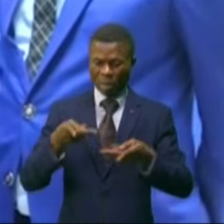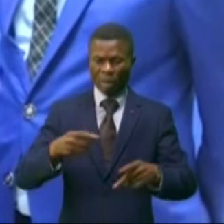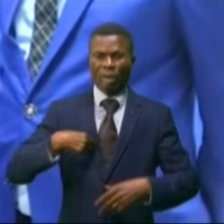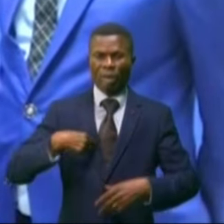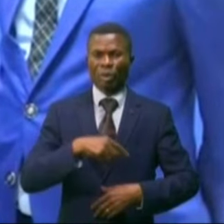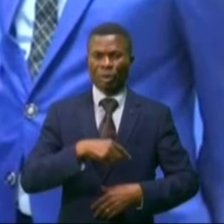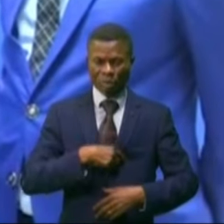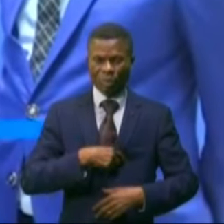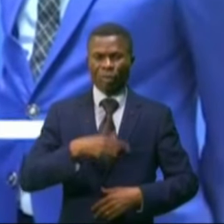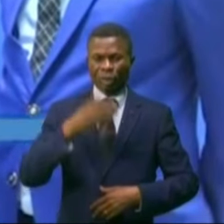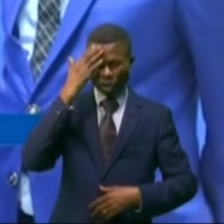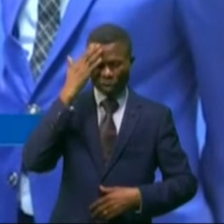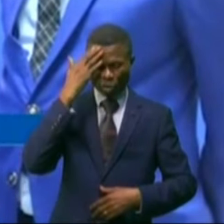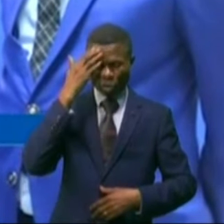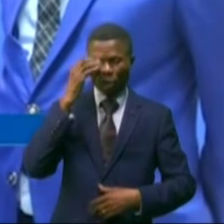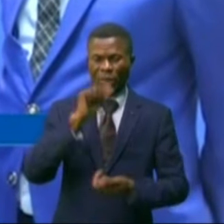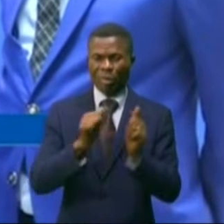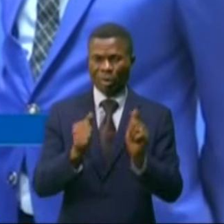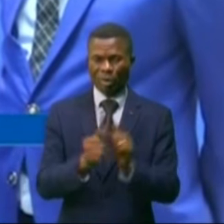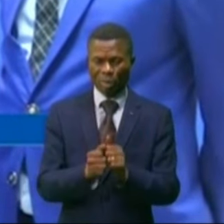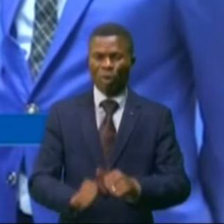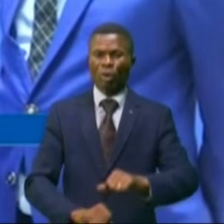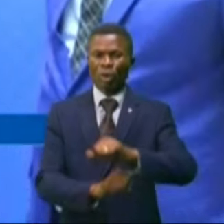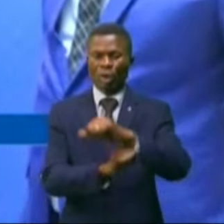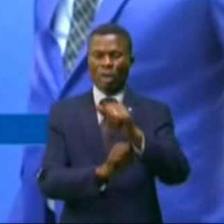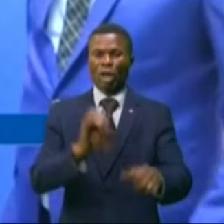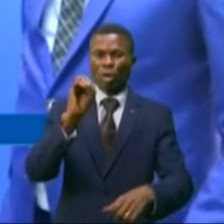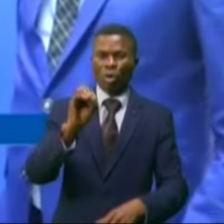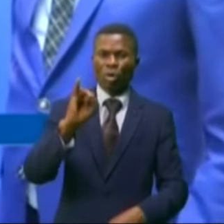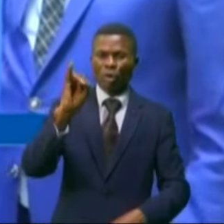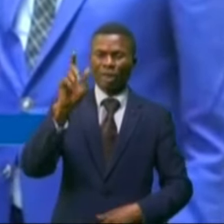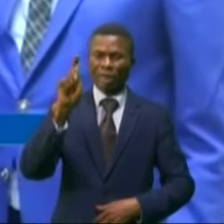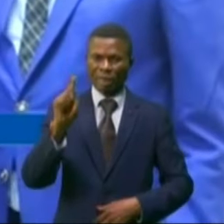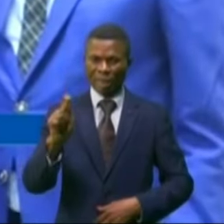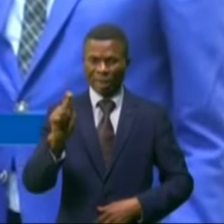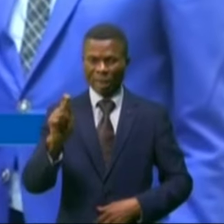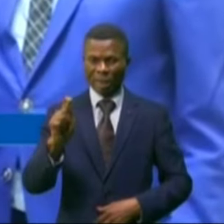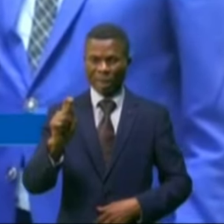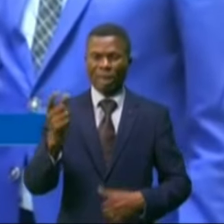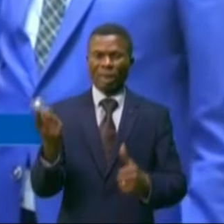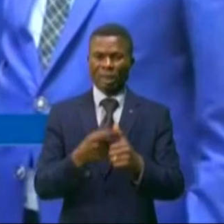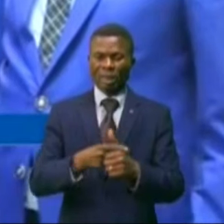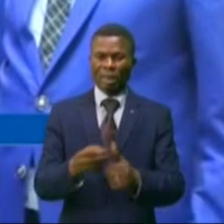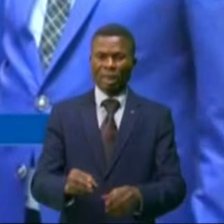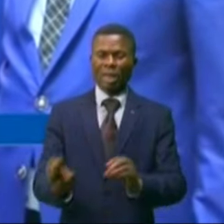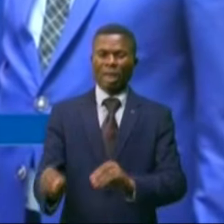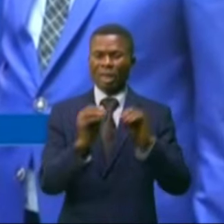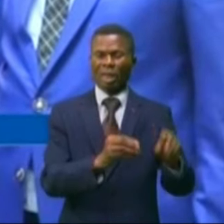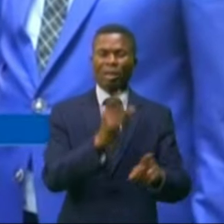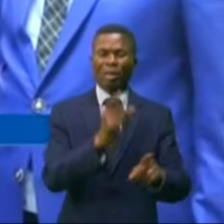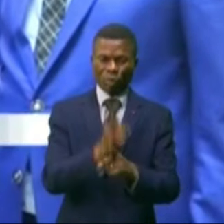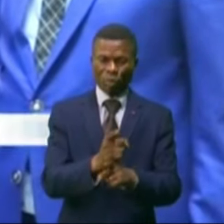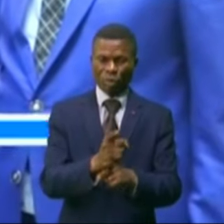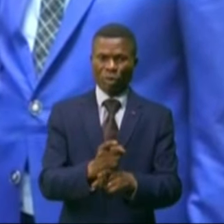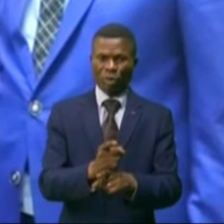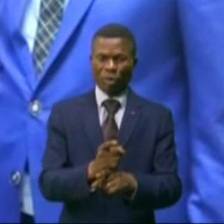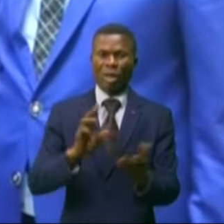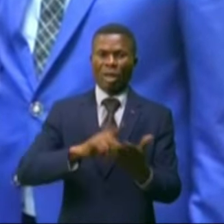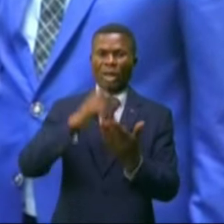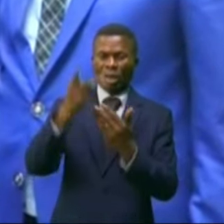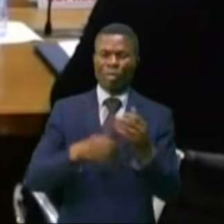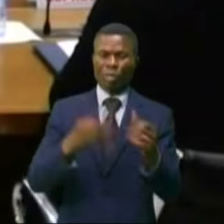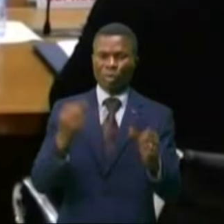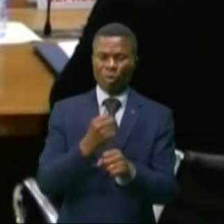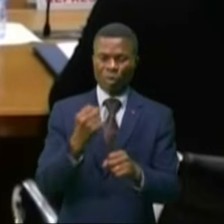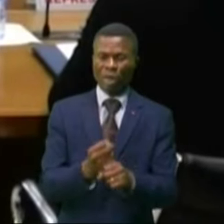le point sur l'accompagnement de l'OIT, notamment la mise en œuvre effective de l'agenda du travail